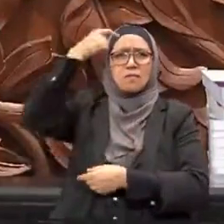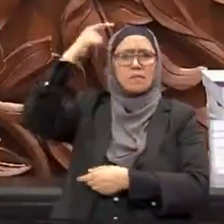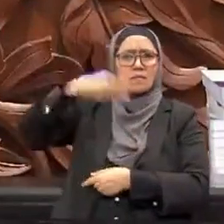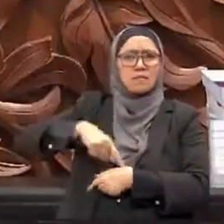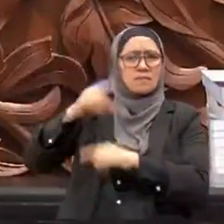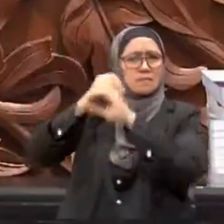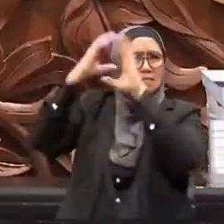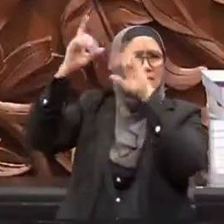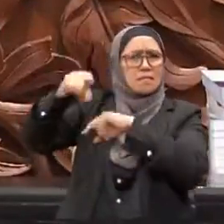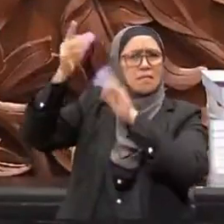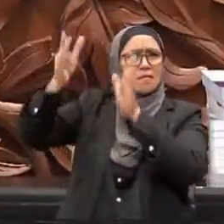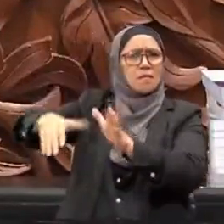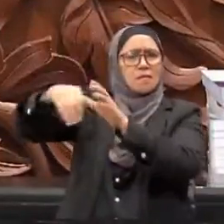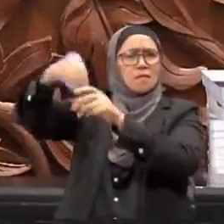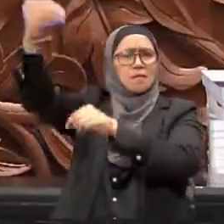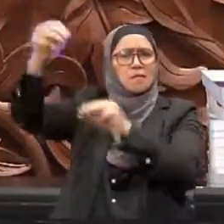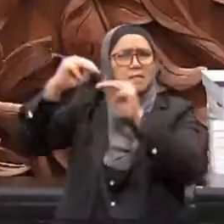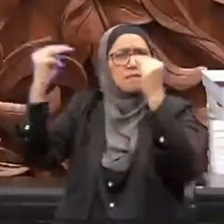baju